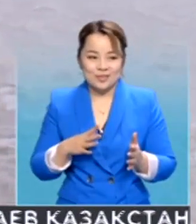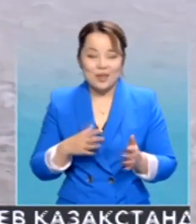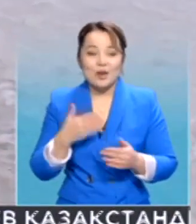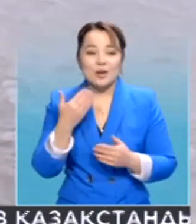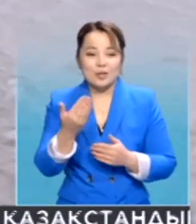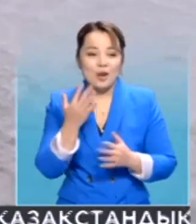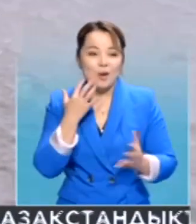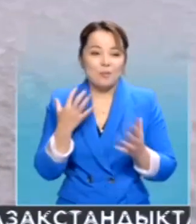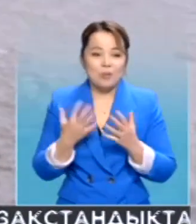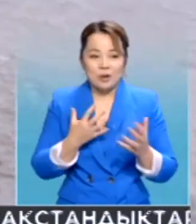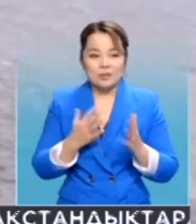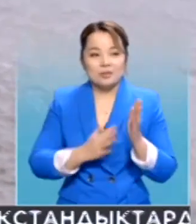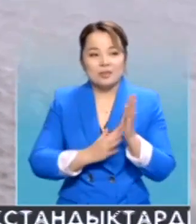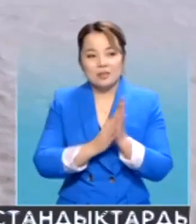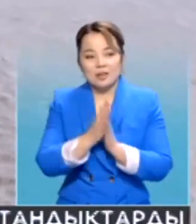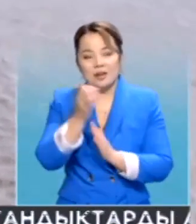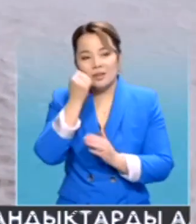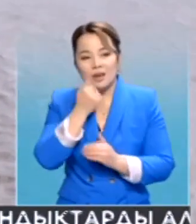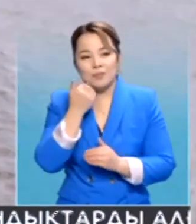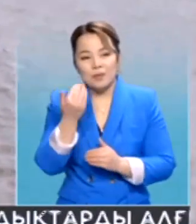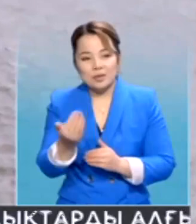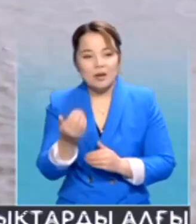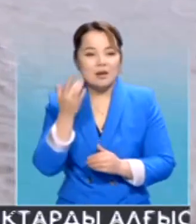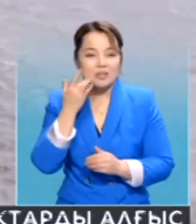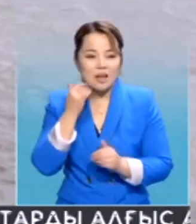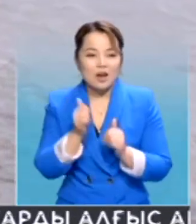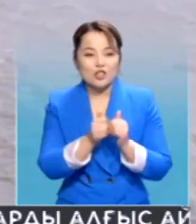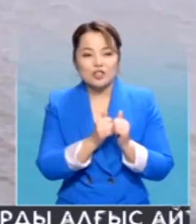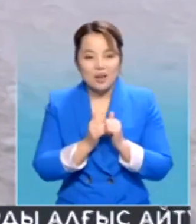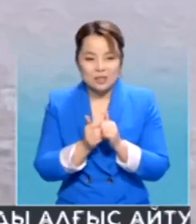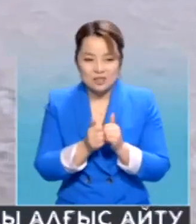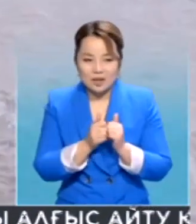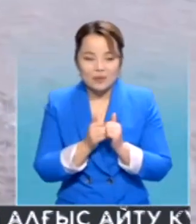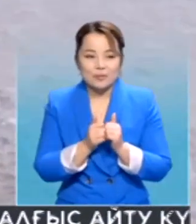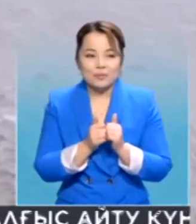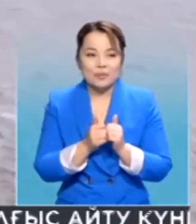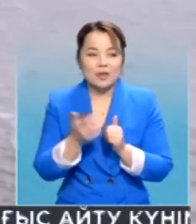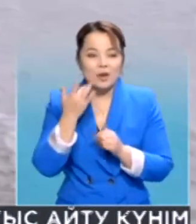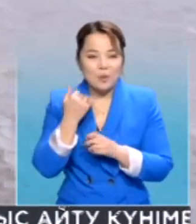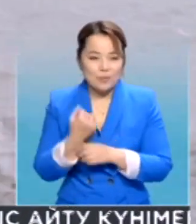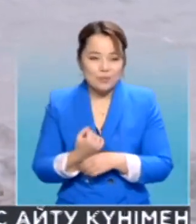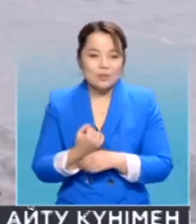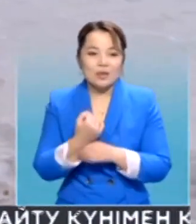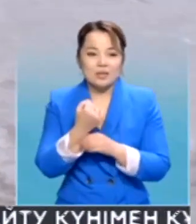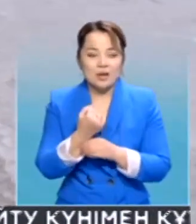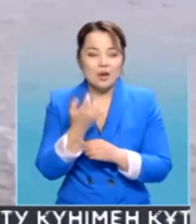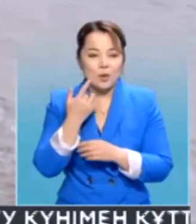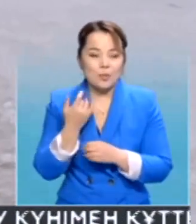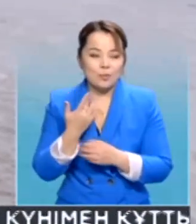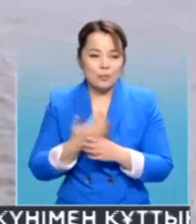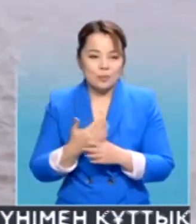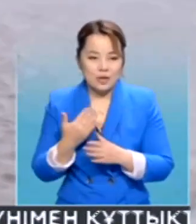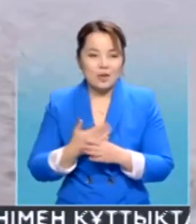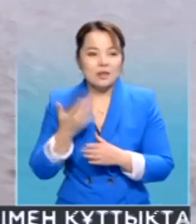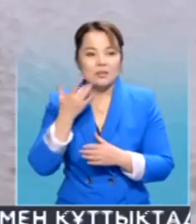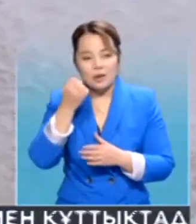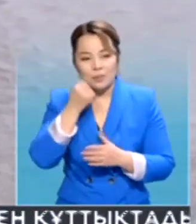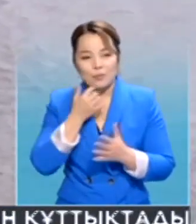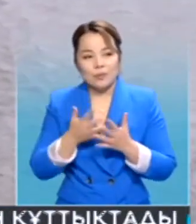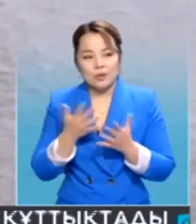Сіз мені бағып қаққаныңыз үшін, әрдайым жанымда болып, поддержка беріп, қолдауыңызды көрсеткеніңіз үшін алғыс